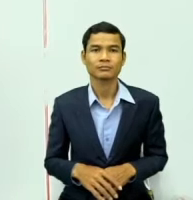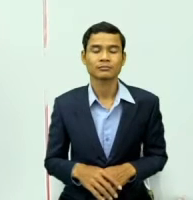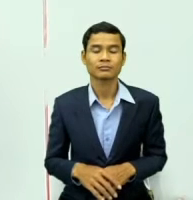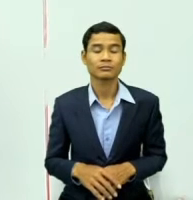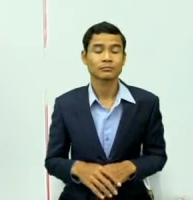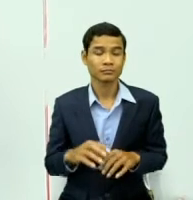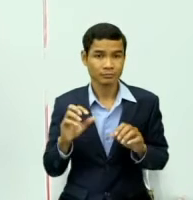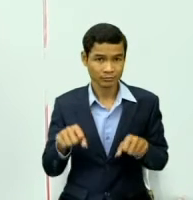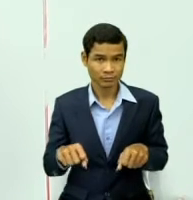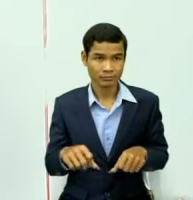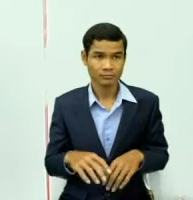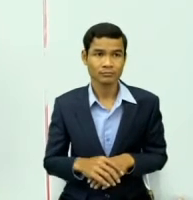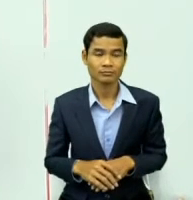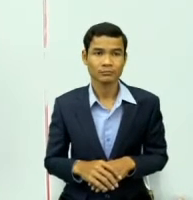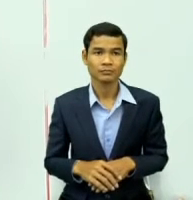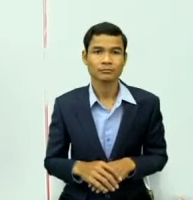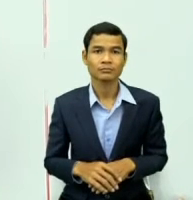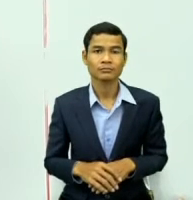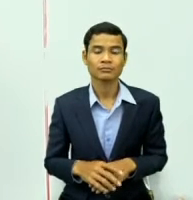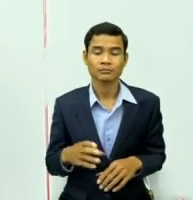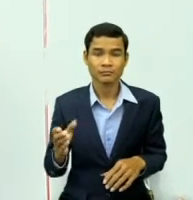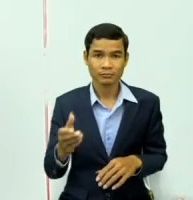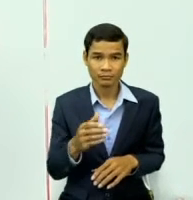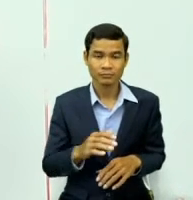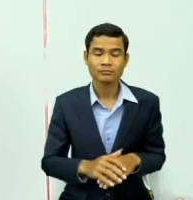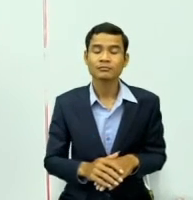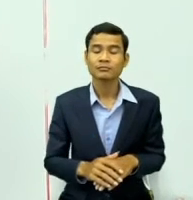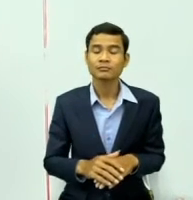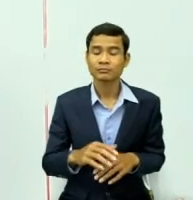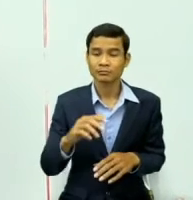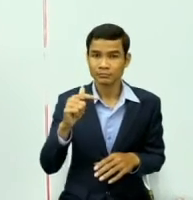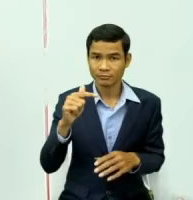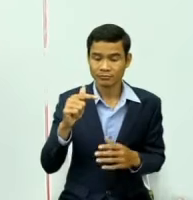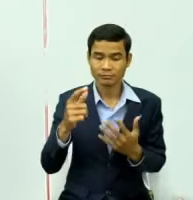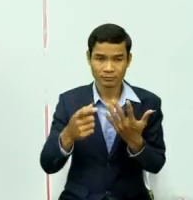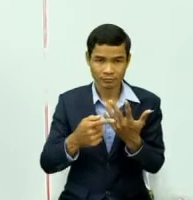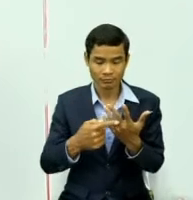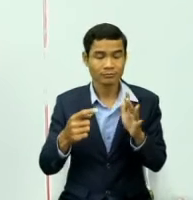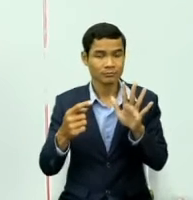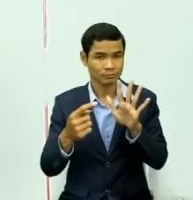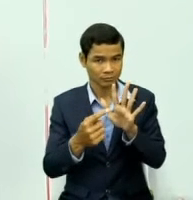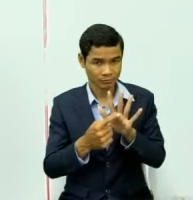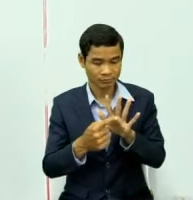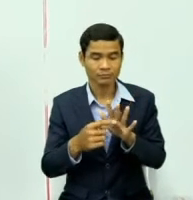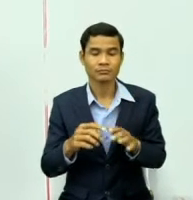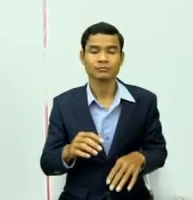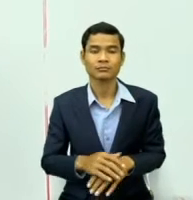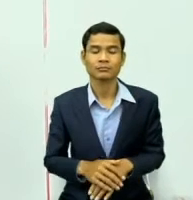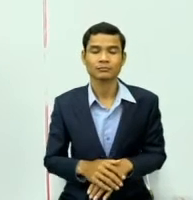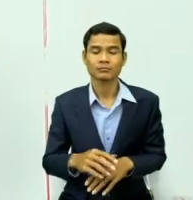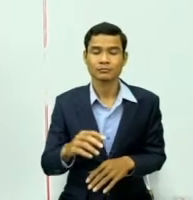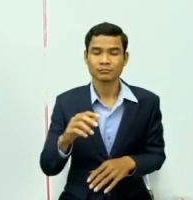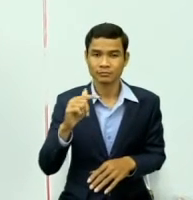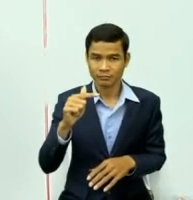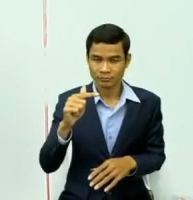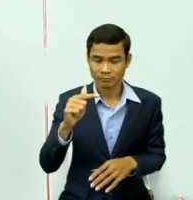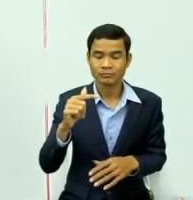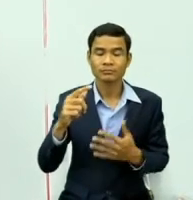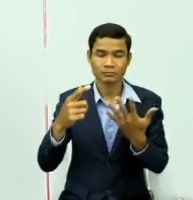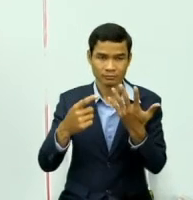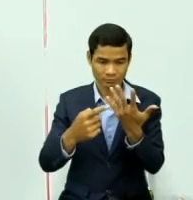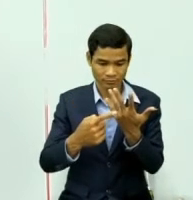Chà chụp môi sẽ ấm dừng đầu thì chị bóc chớ mình tập mở để cứ sơ sẹp